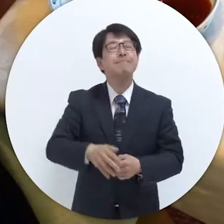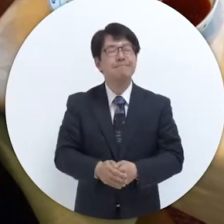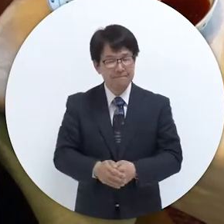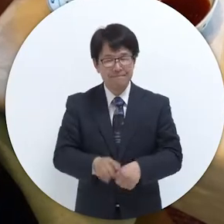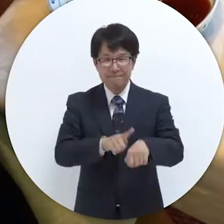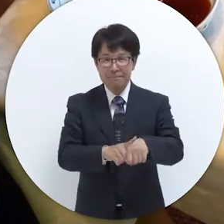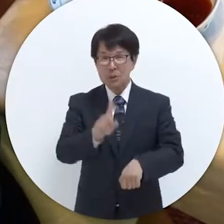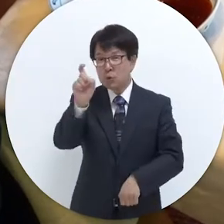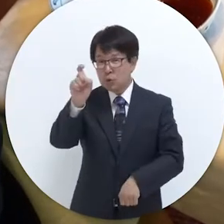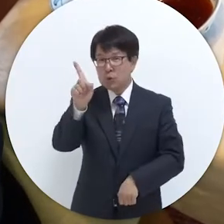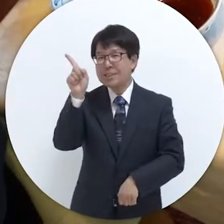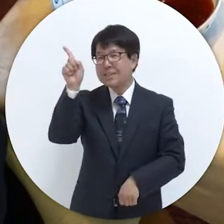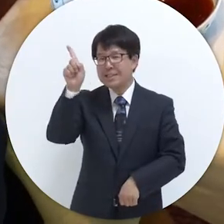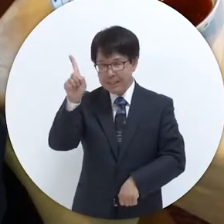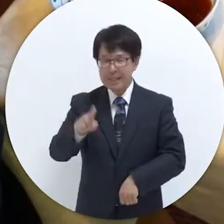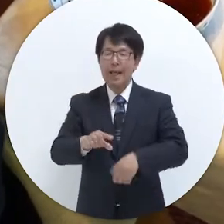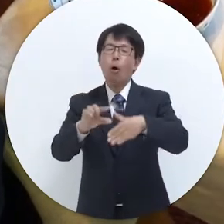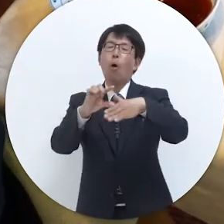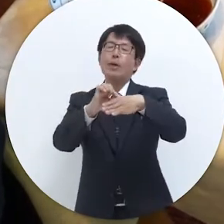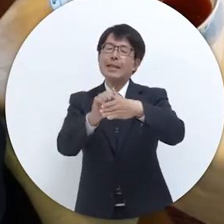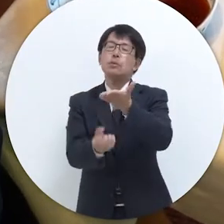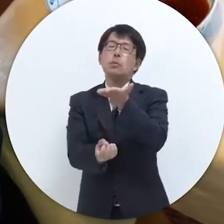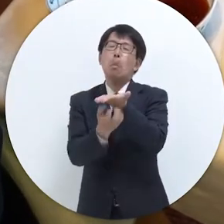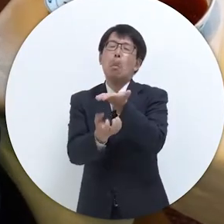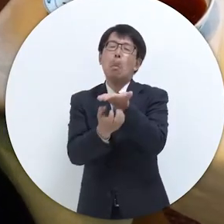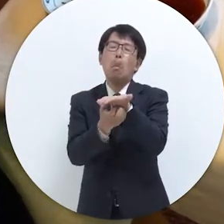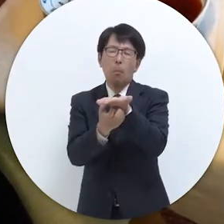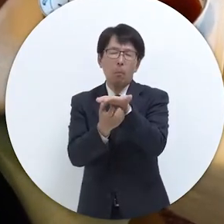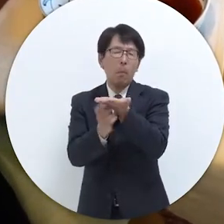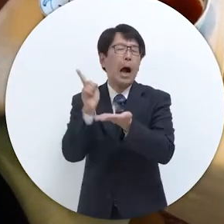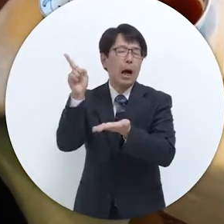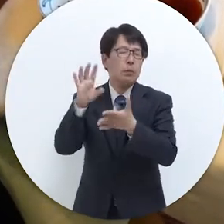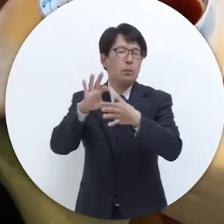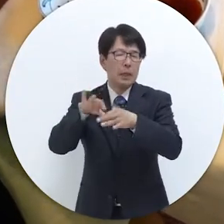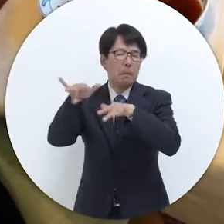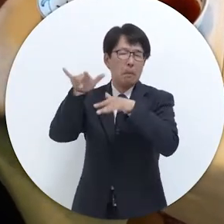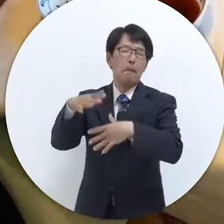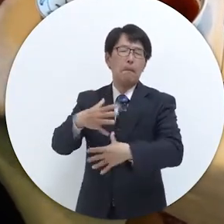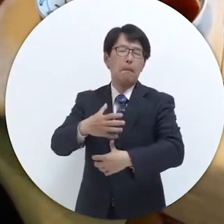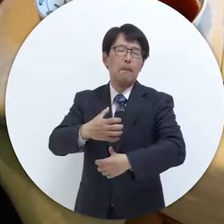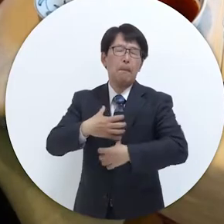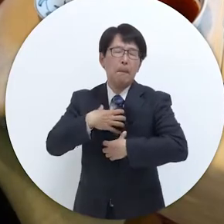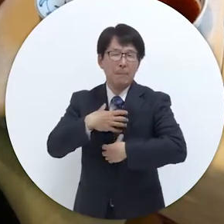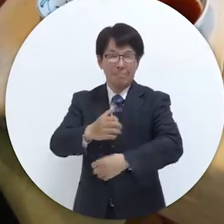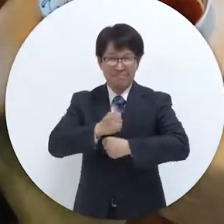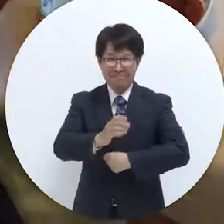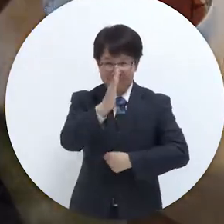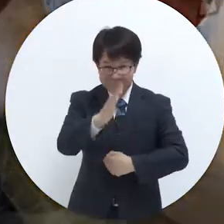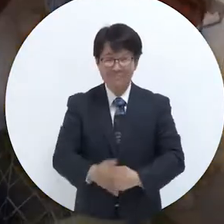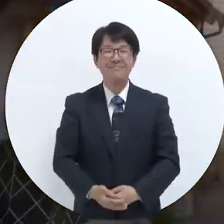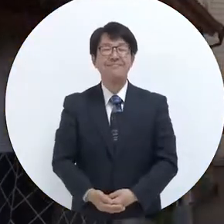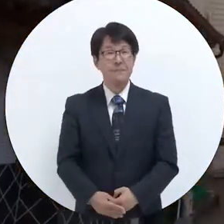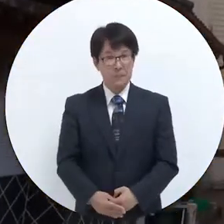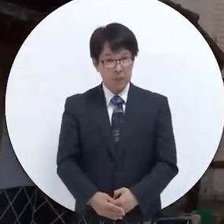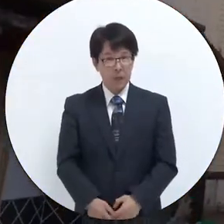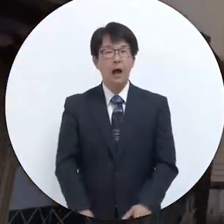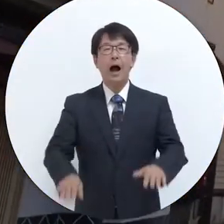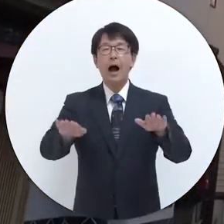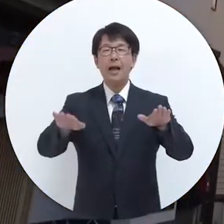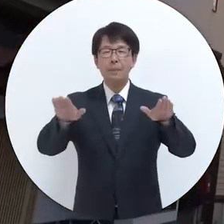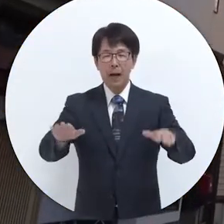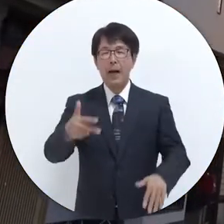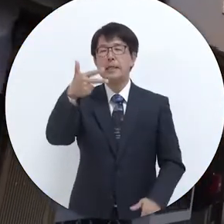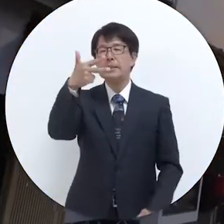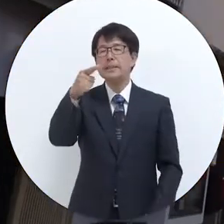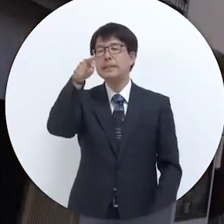向に、こちらお肉を焼く鉄板がございますので、危ないですので、ご注意をお願いいたします。 今シーボルトの湯